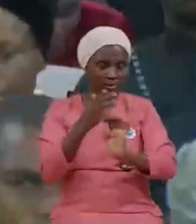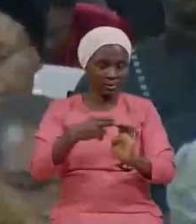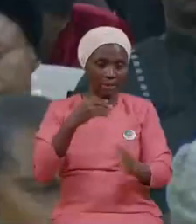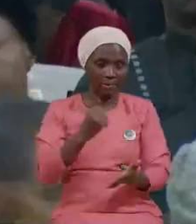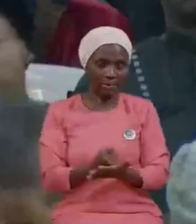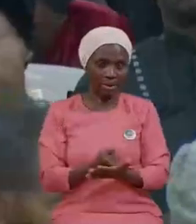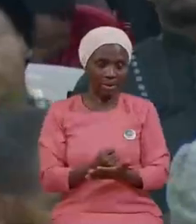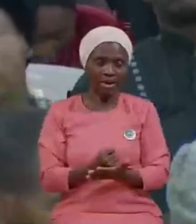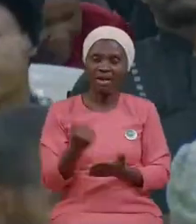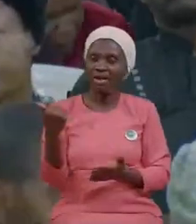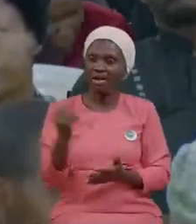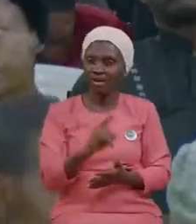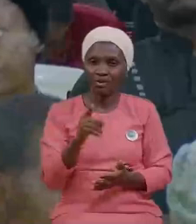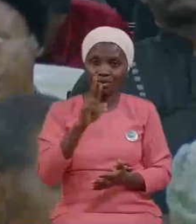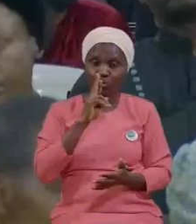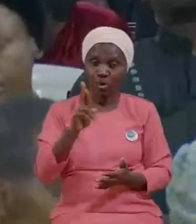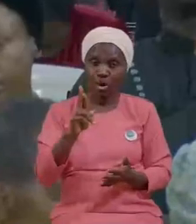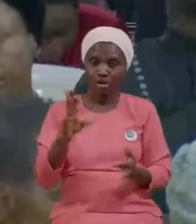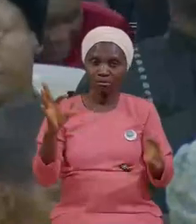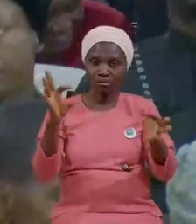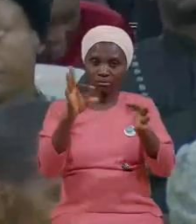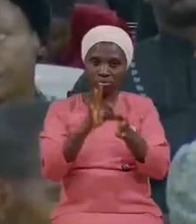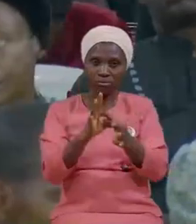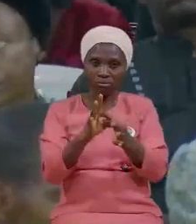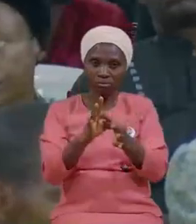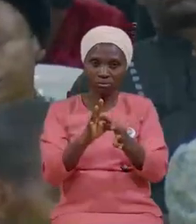Partout où vous êtes connectés, vous aurez le miracle.